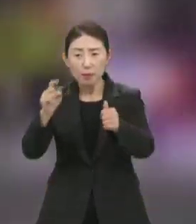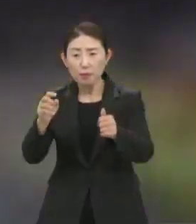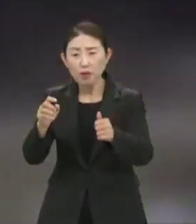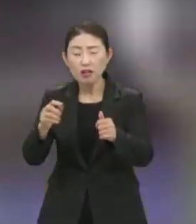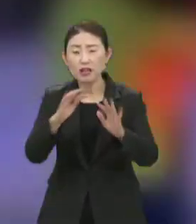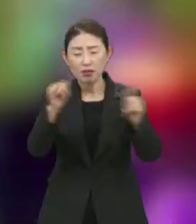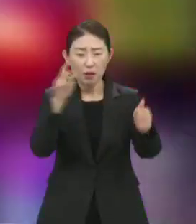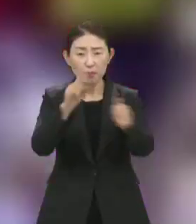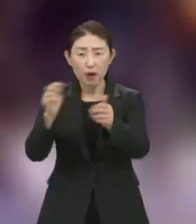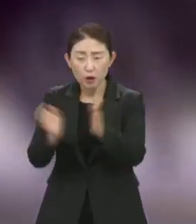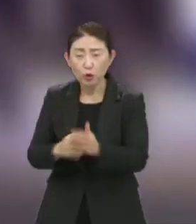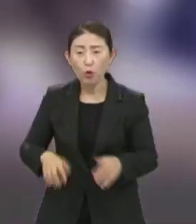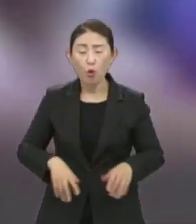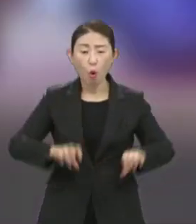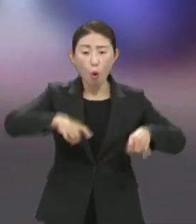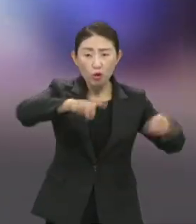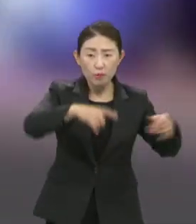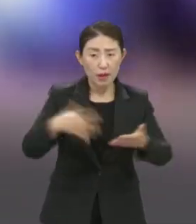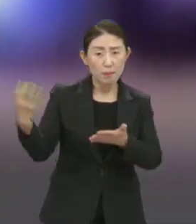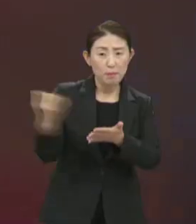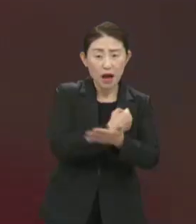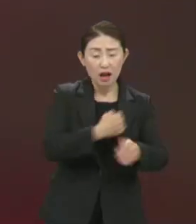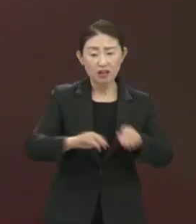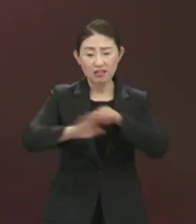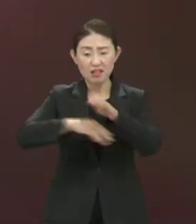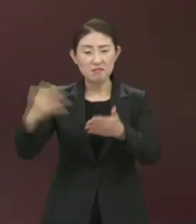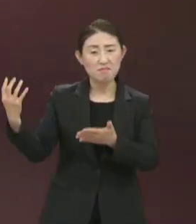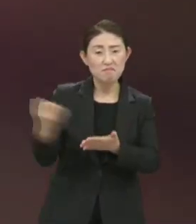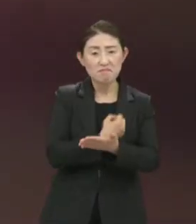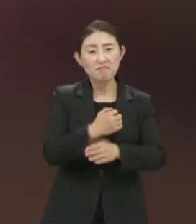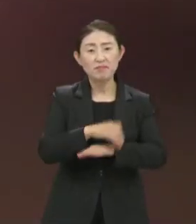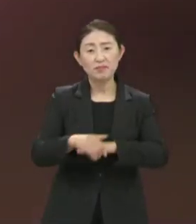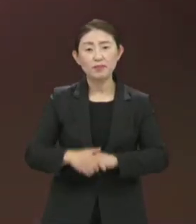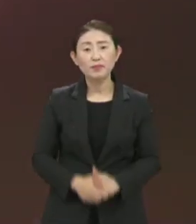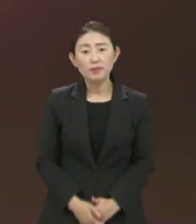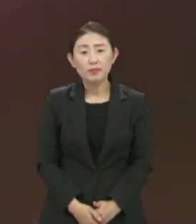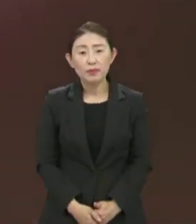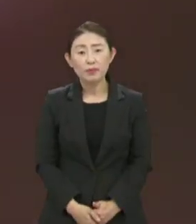오토바이와 차량도 적극 압수할 방침입니다. TJB 조형준입니다.